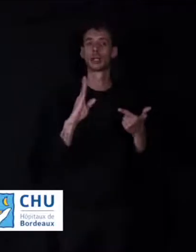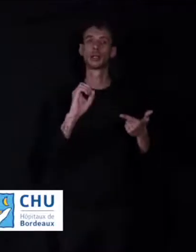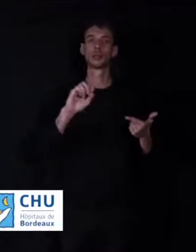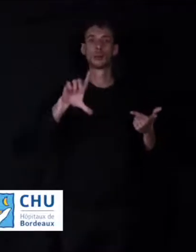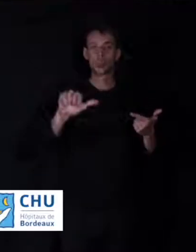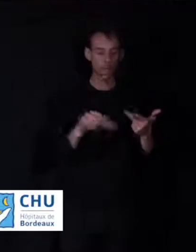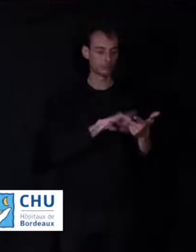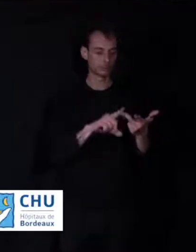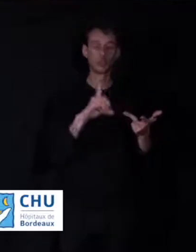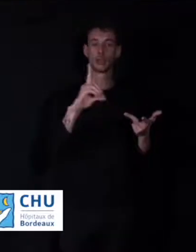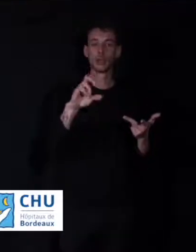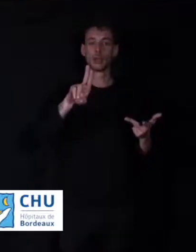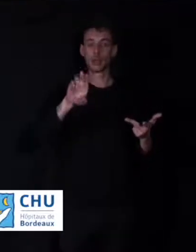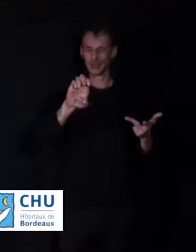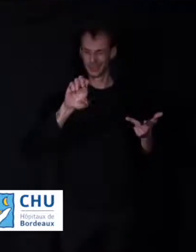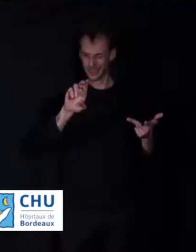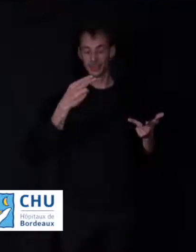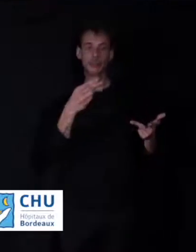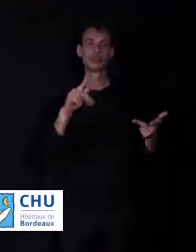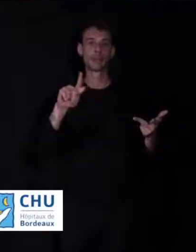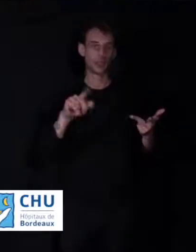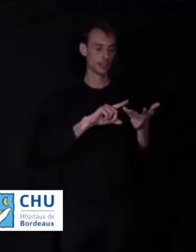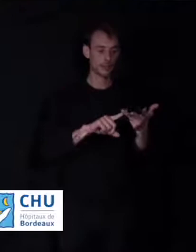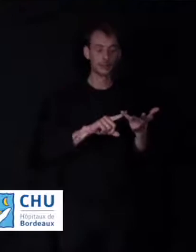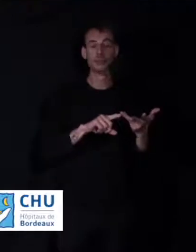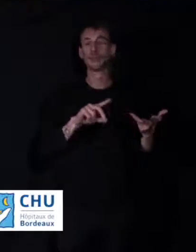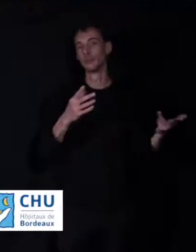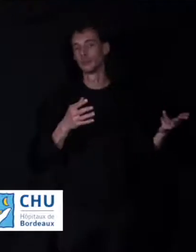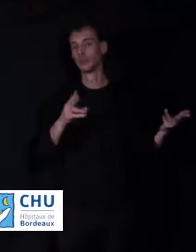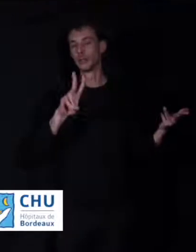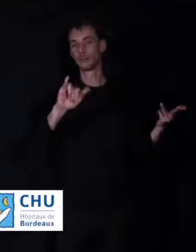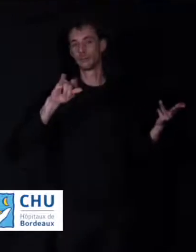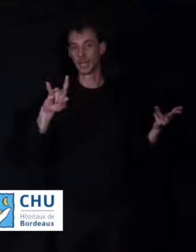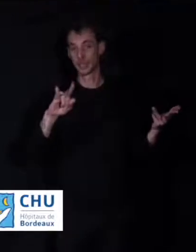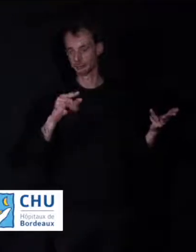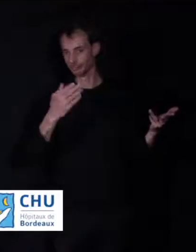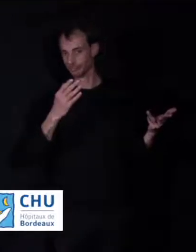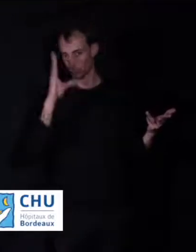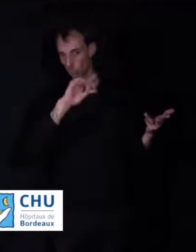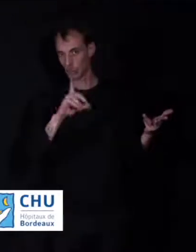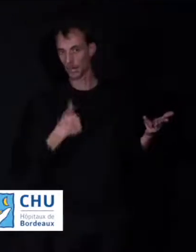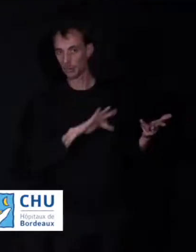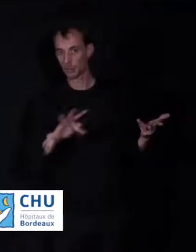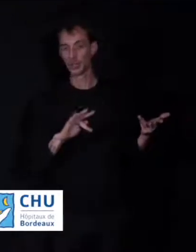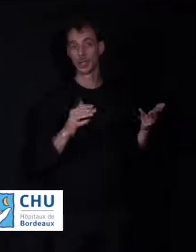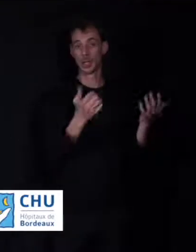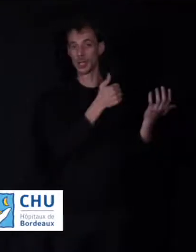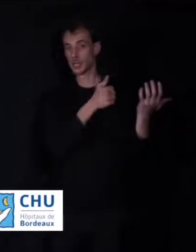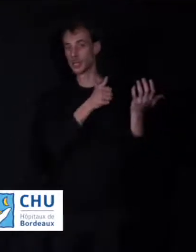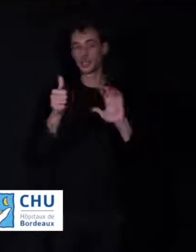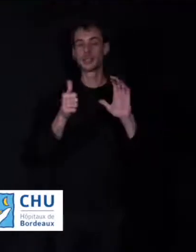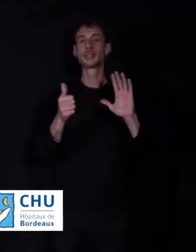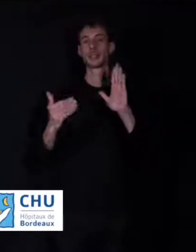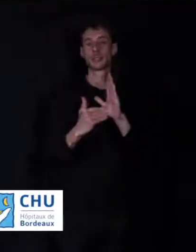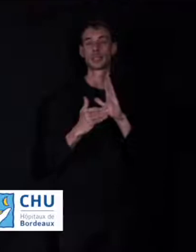la dengue, le VIH. Il ne faut pas oublier qu'en France, il y a encore tous les ans 6500 contaminations. Le 1er décembre, c'était il y a